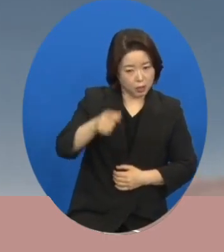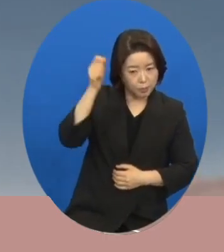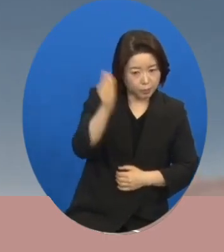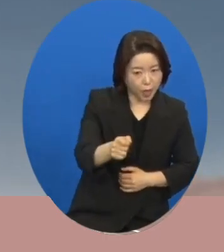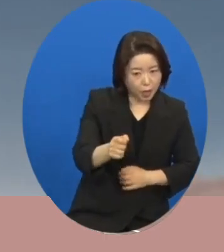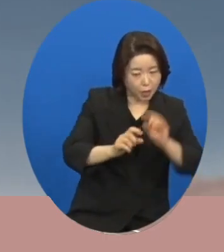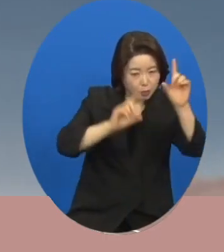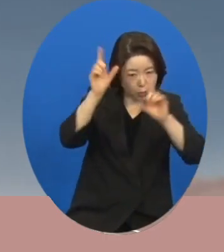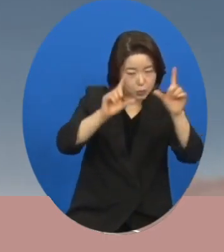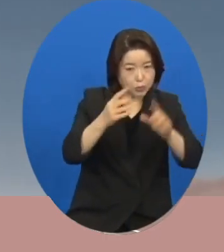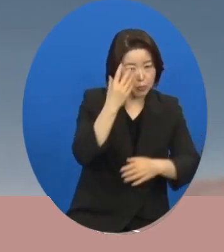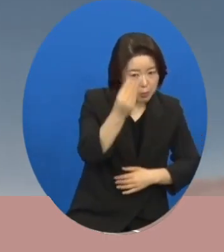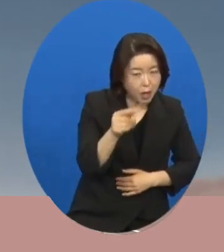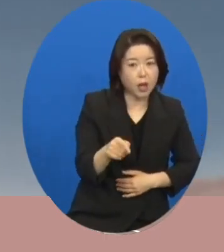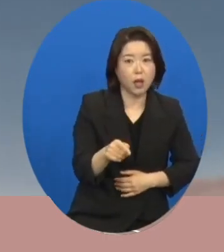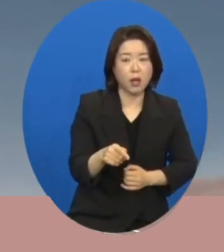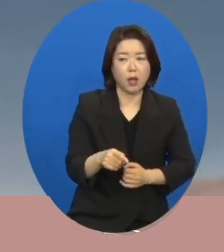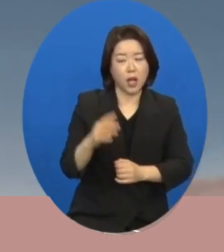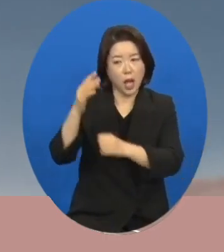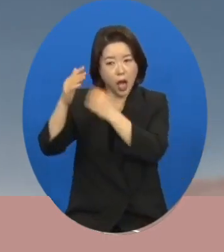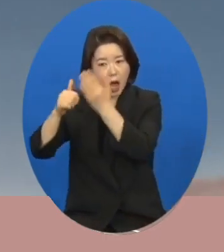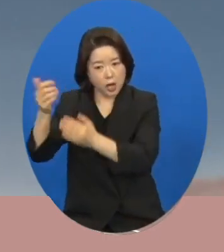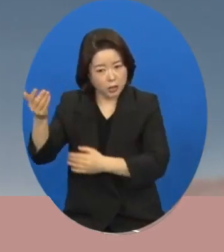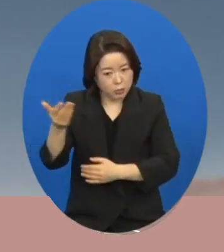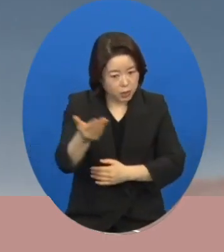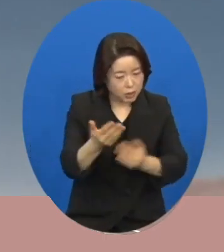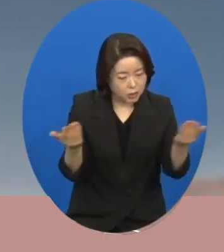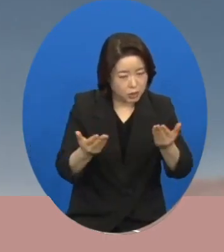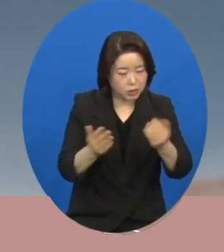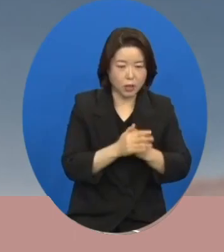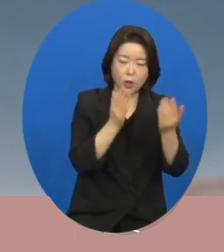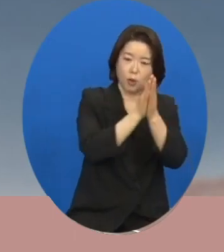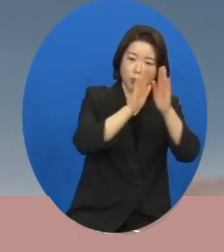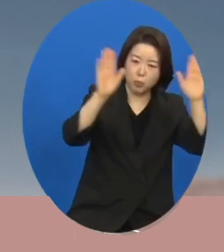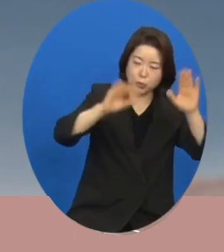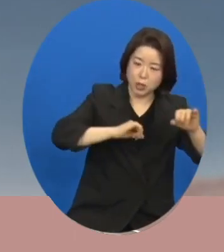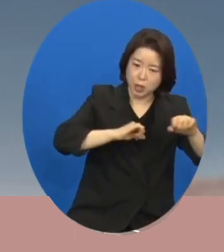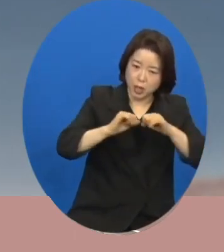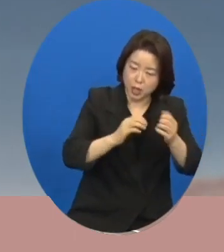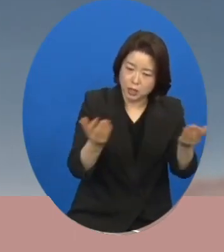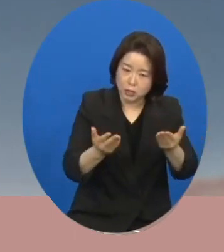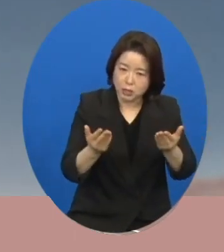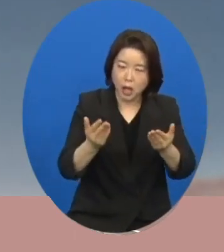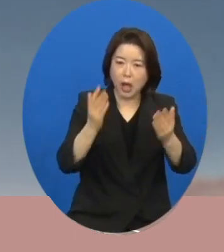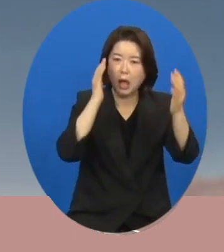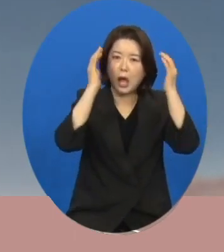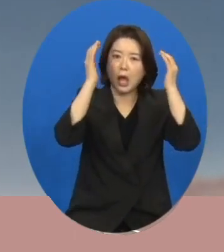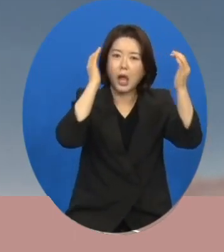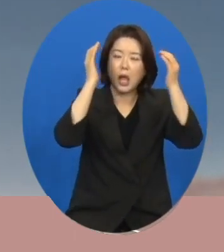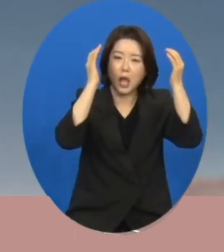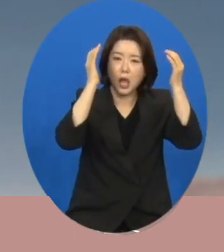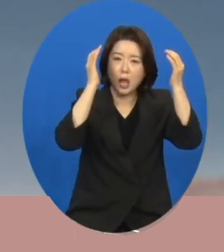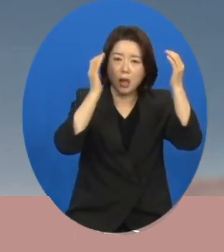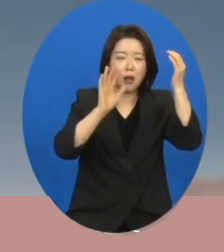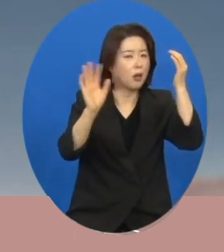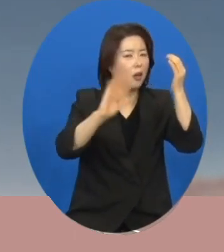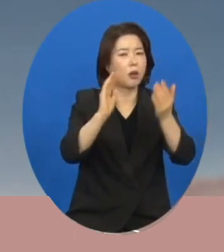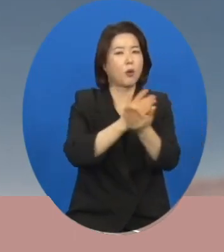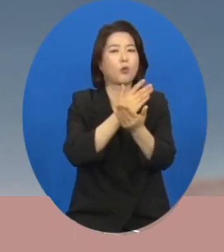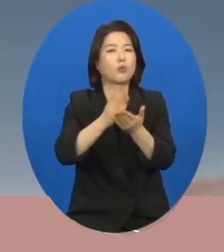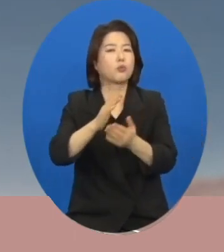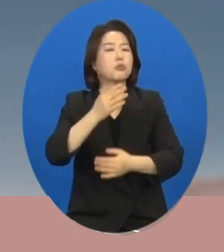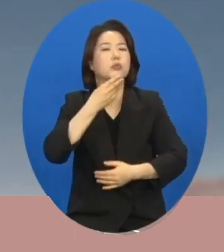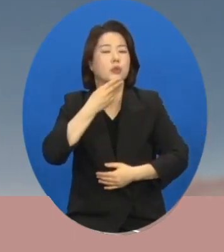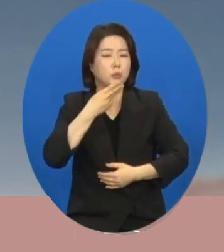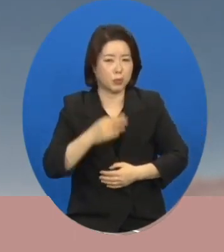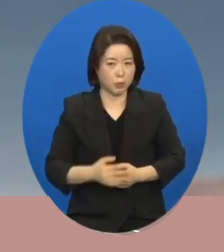건가 헷갈리는 거죠 구별했어야 되는데 이거는 전적으로 하나님이 주신 거예요 근데 모세가